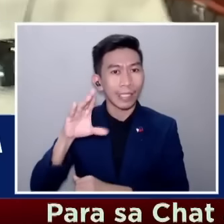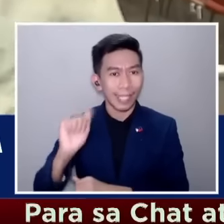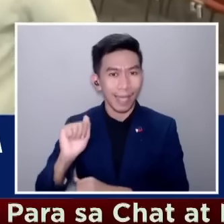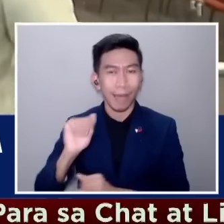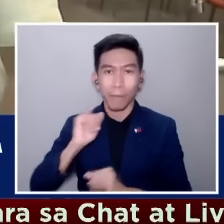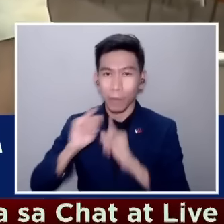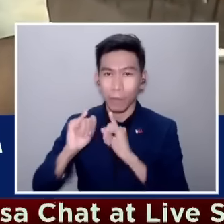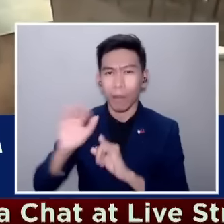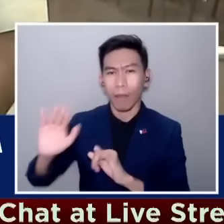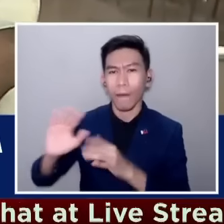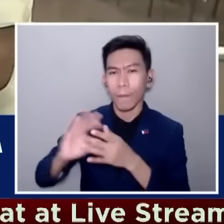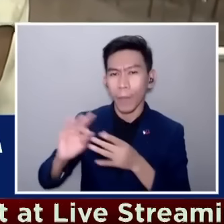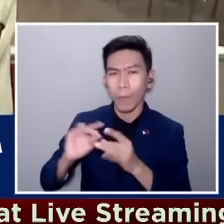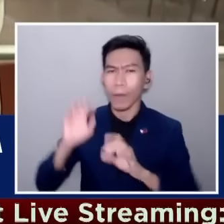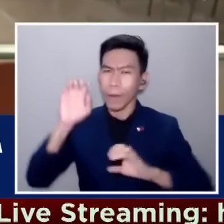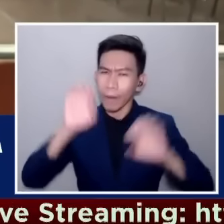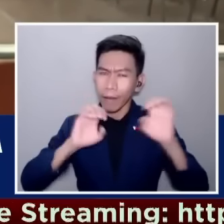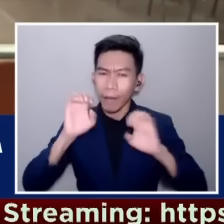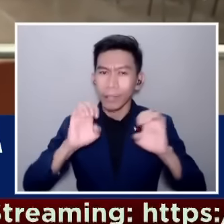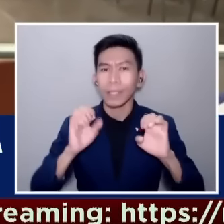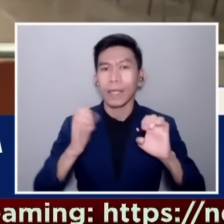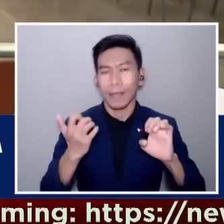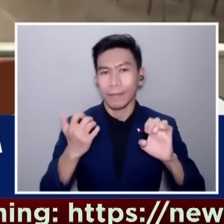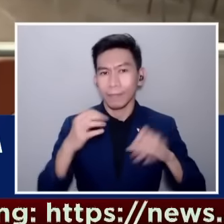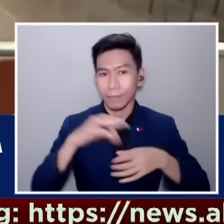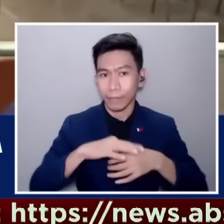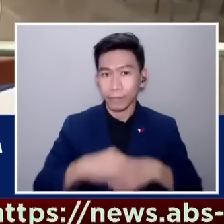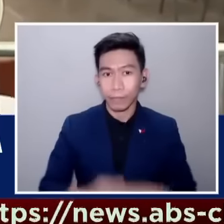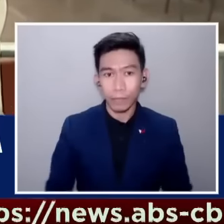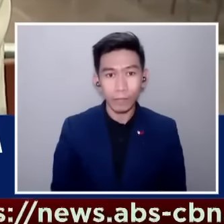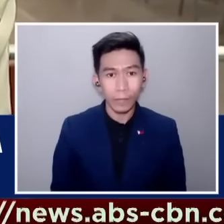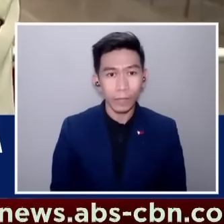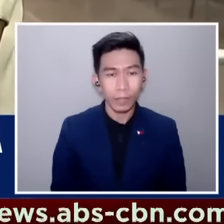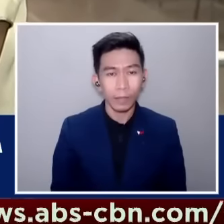sa halalan. Sir, unang tanong ko, bakit po nasabing